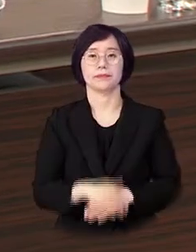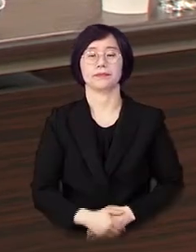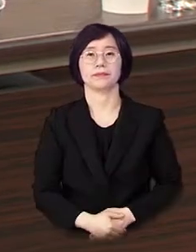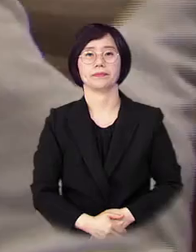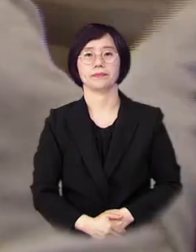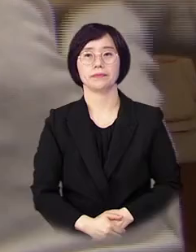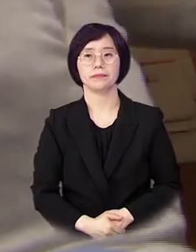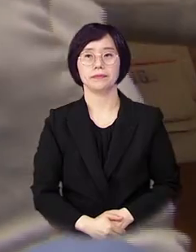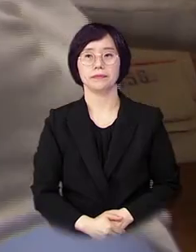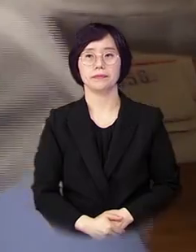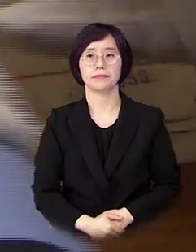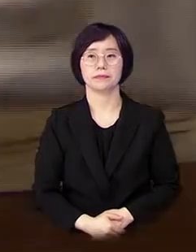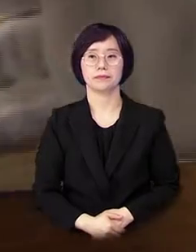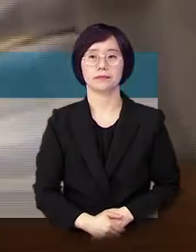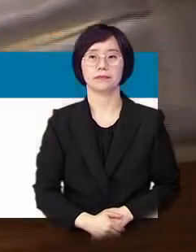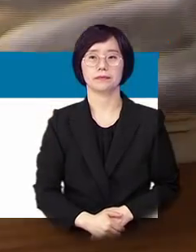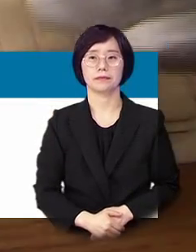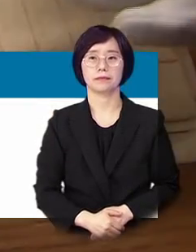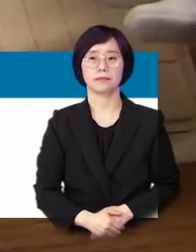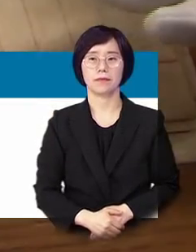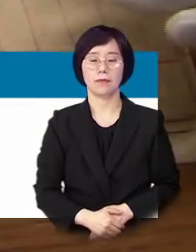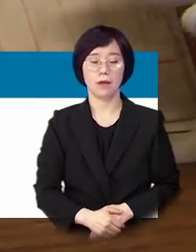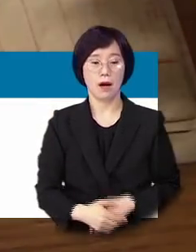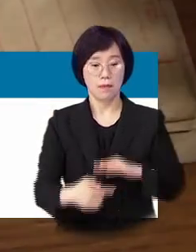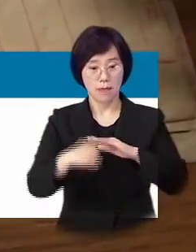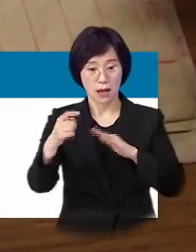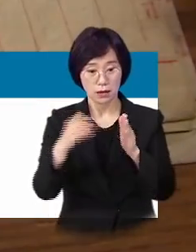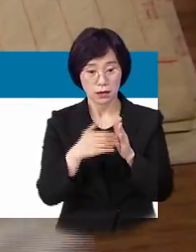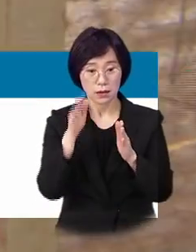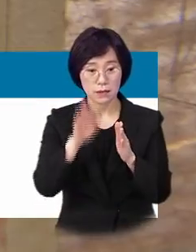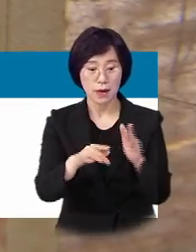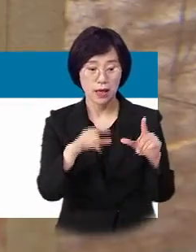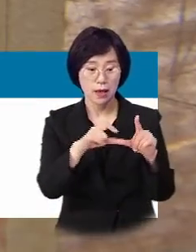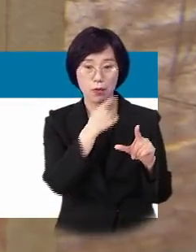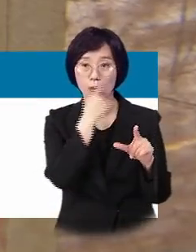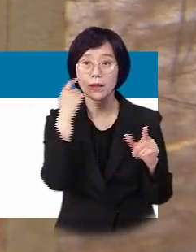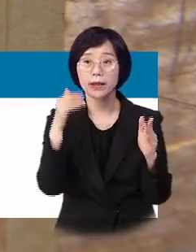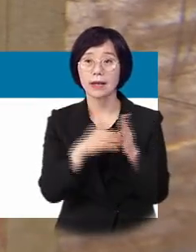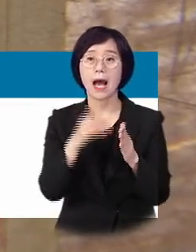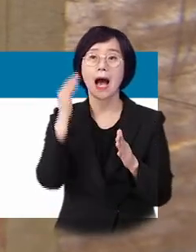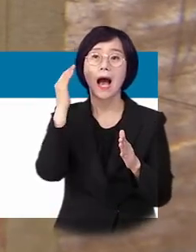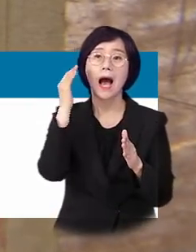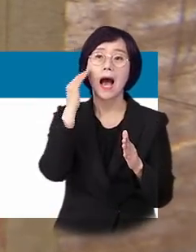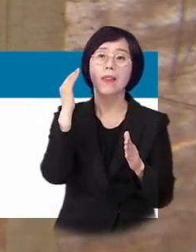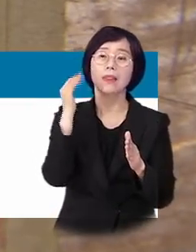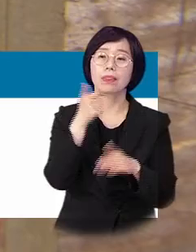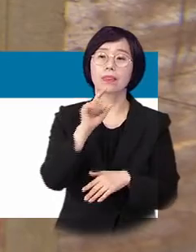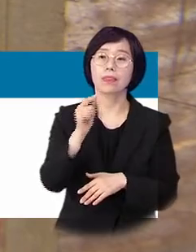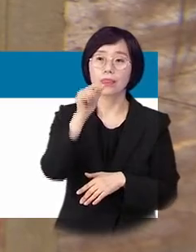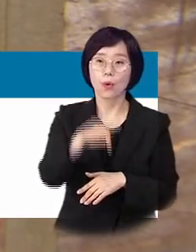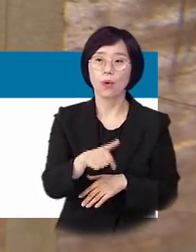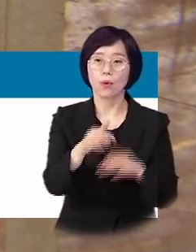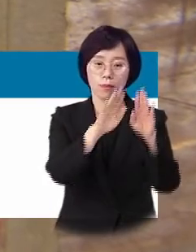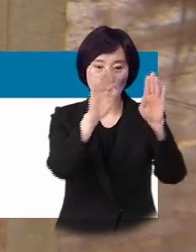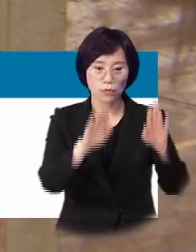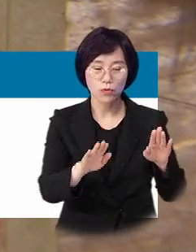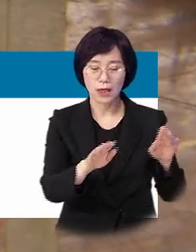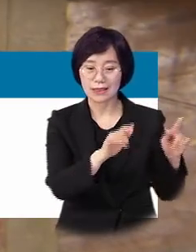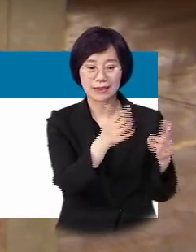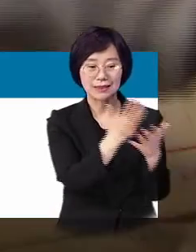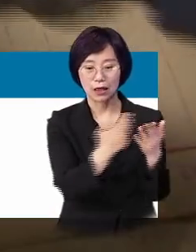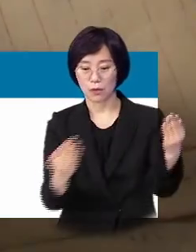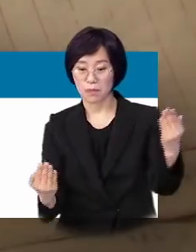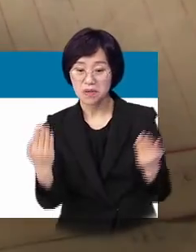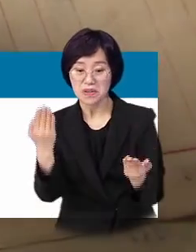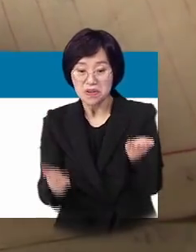했습니다 에 망실 되었지만 부분적으로 확인된 감독 박물관이나 이런 자르라고 대조를 하면서 대구